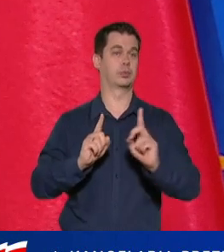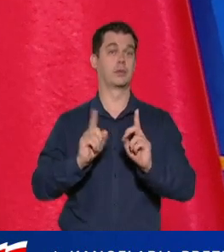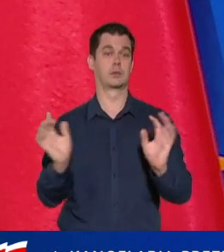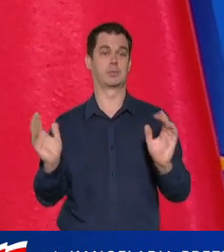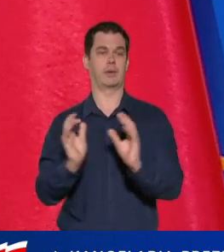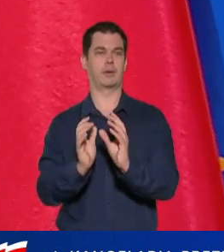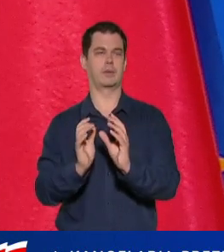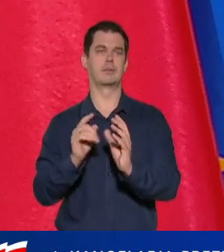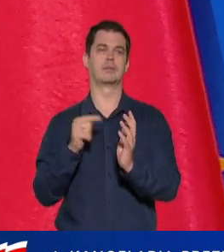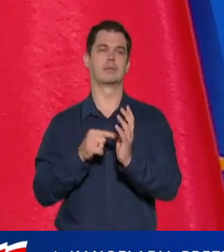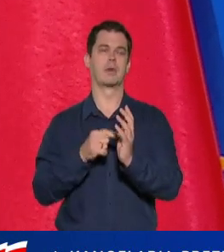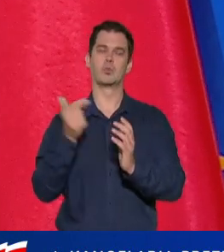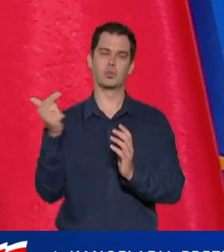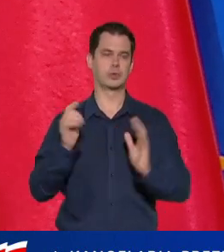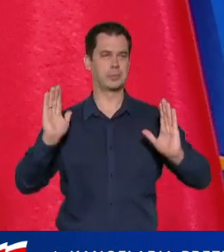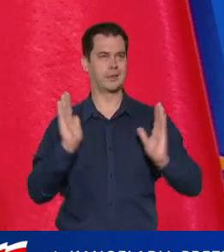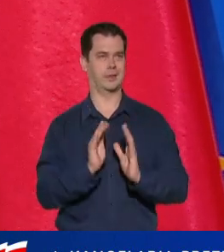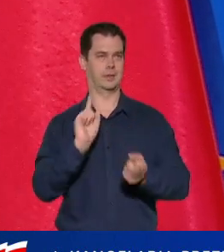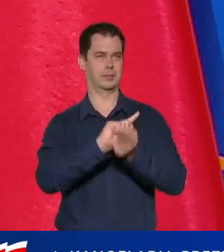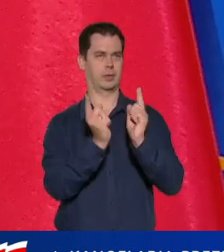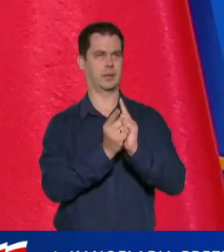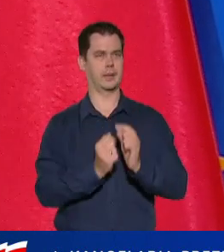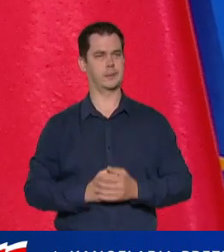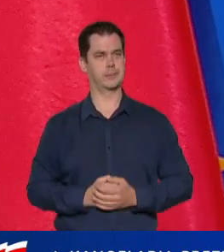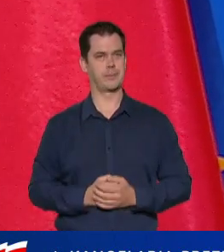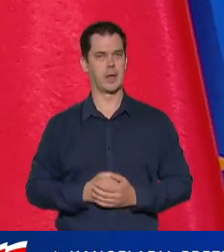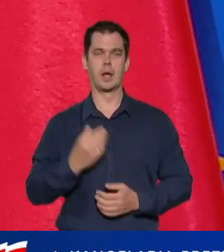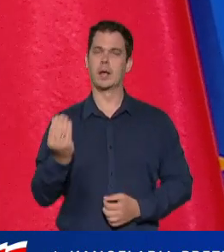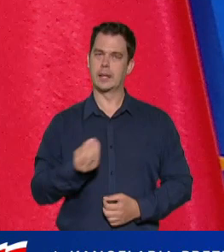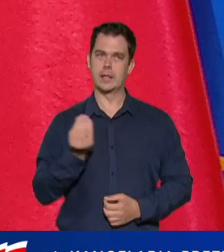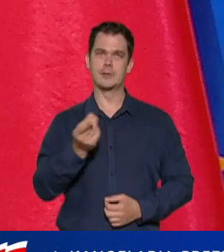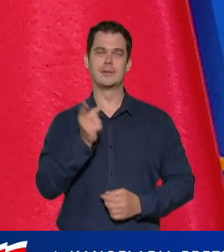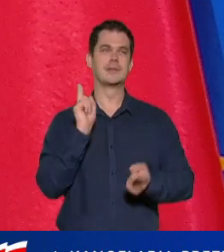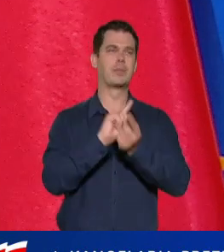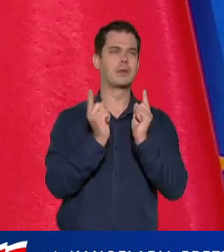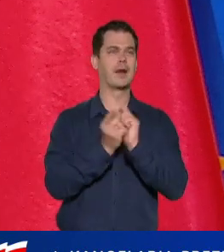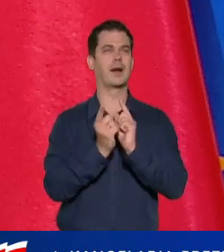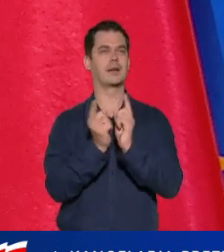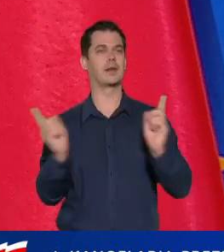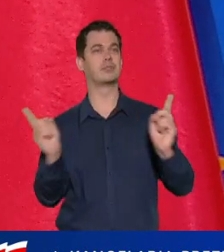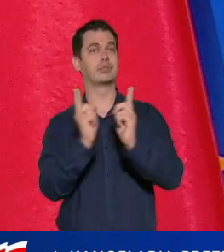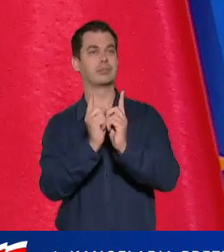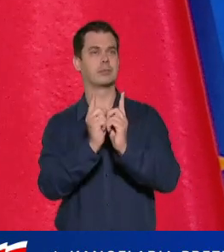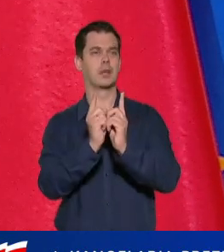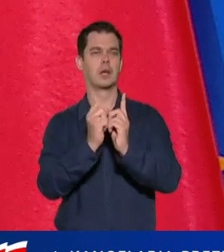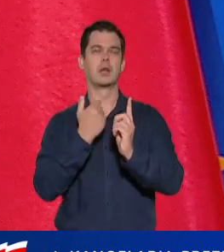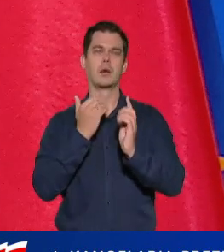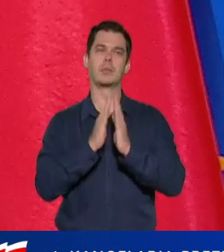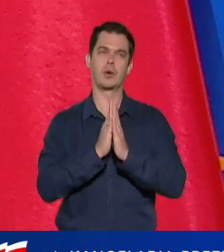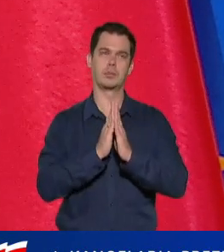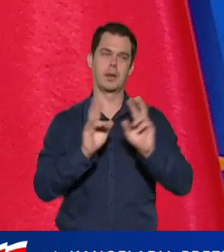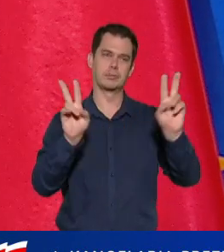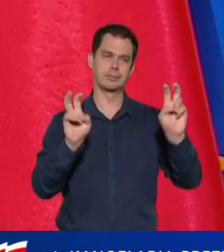zmniejszenie liczby interakcji. Aby jeszcze bardziej tą liczbę interakcji zmniejszyć, apelujemy, zostańcie w